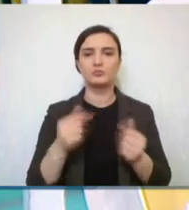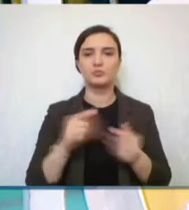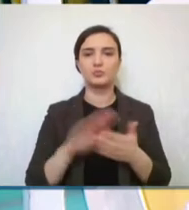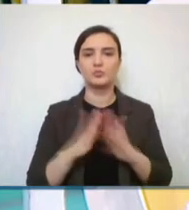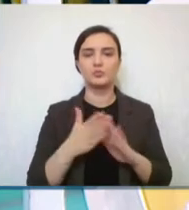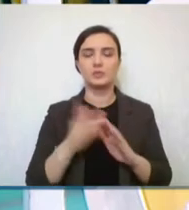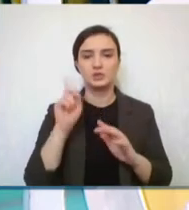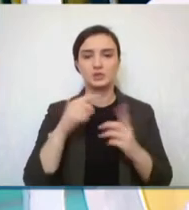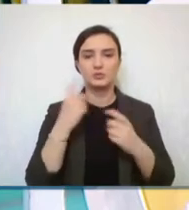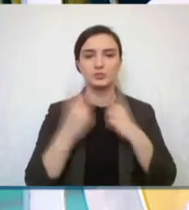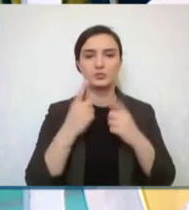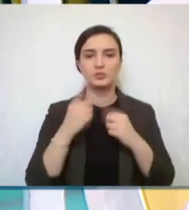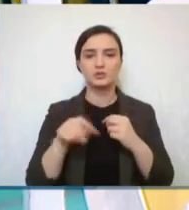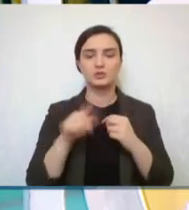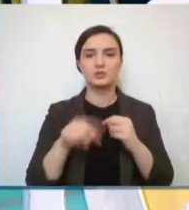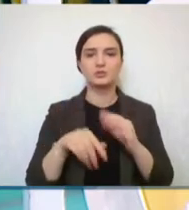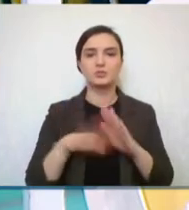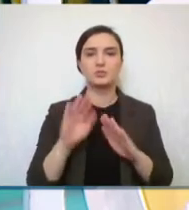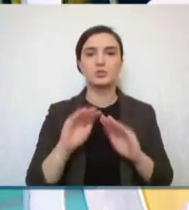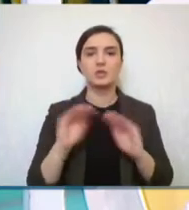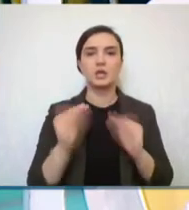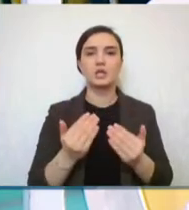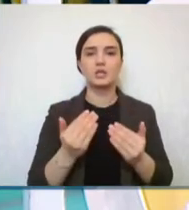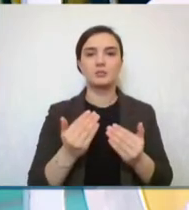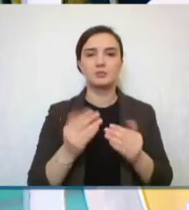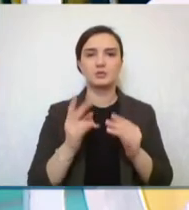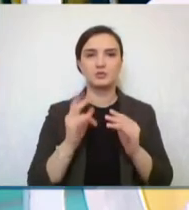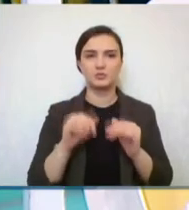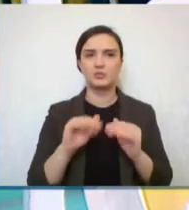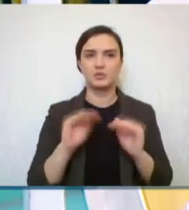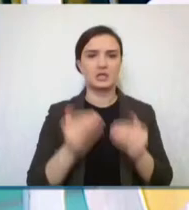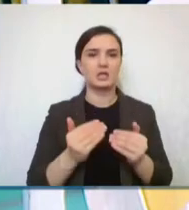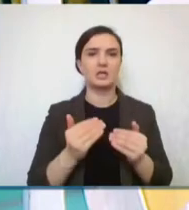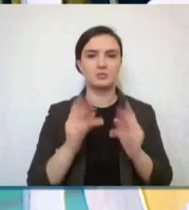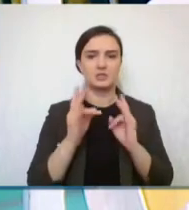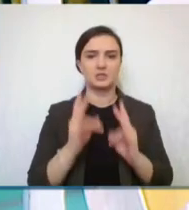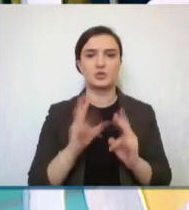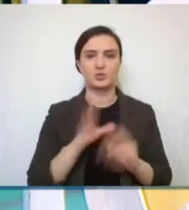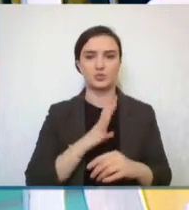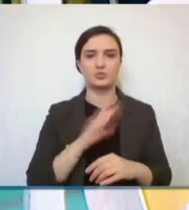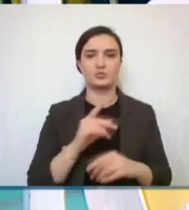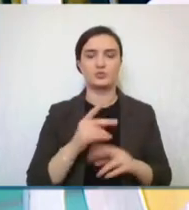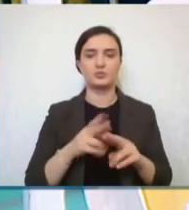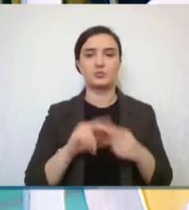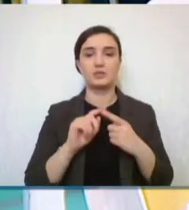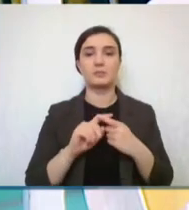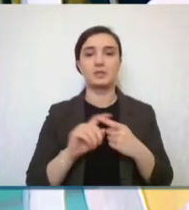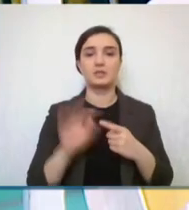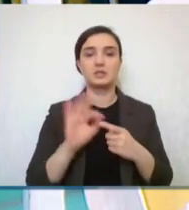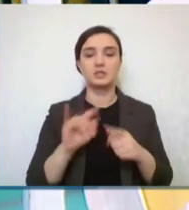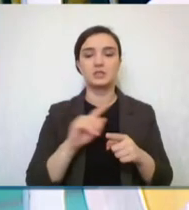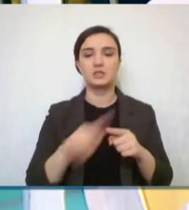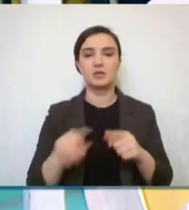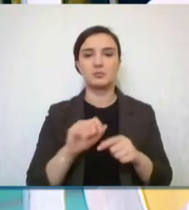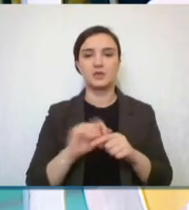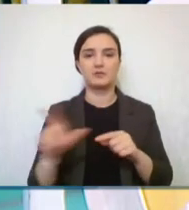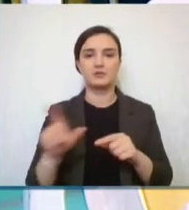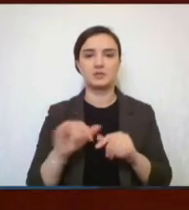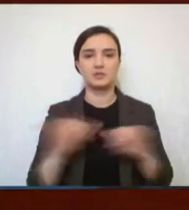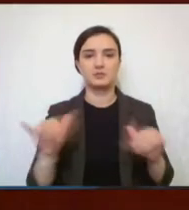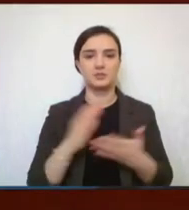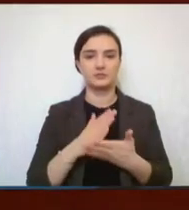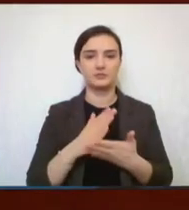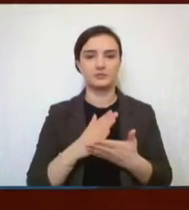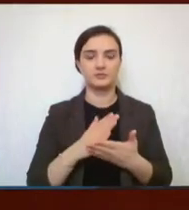გაცილებით არანაკლები ზიანის მოტანა შეუძლია, ვიდრე თვითონ ინფექციაზე სწრაფი გავრცელება ახასიათებს. და